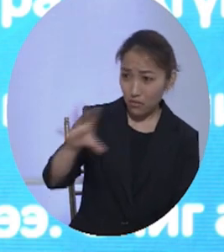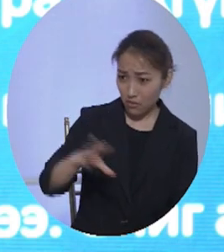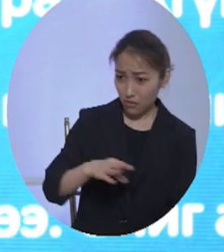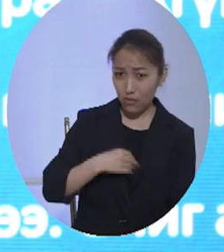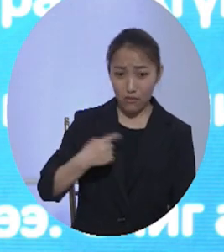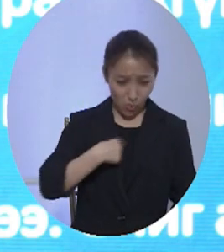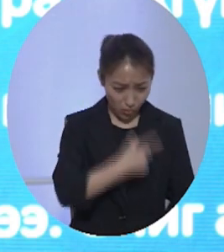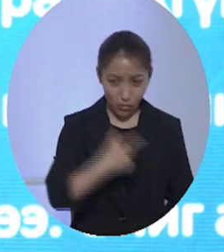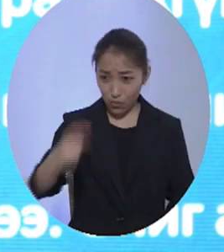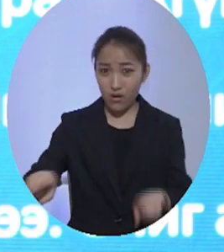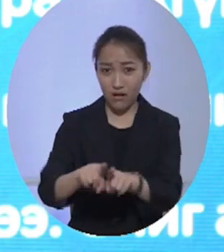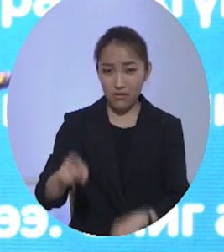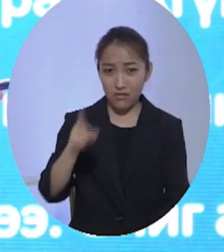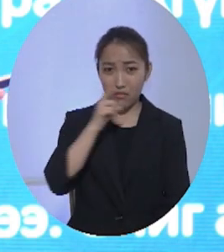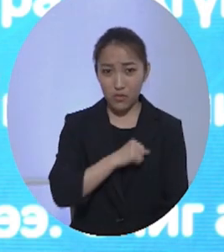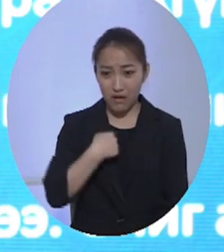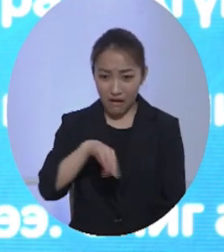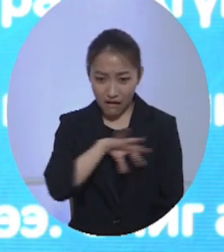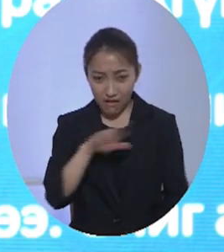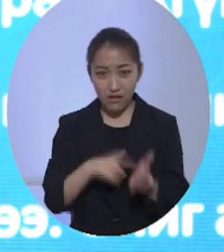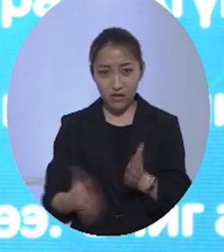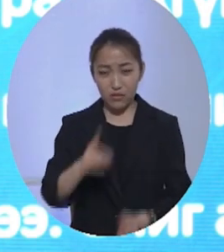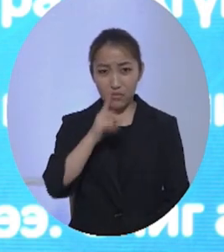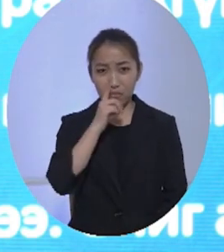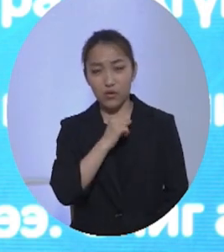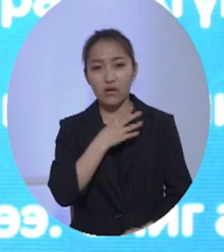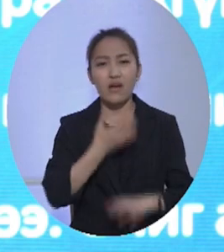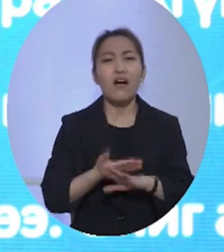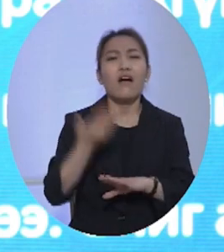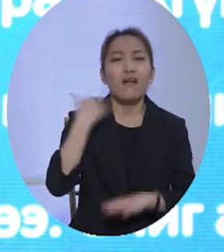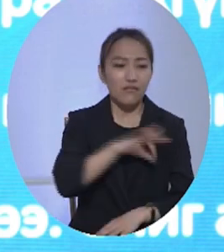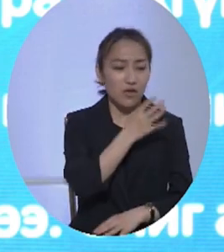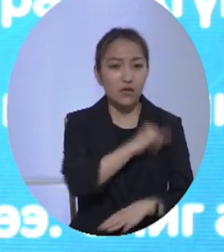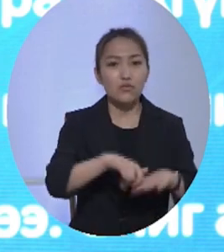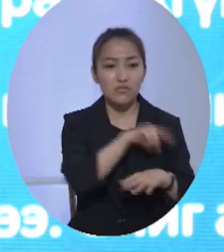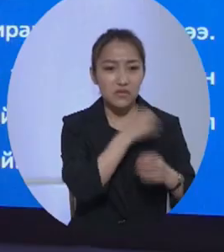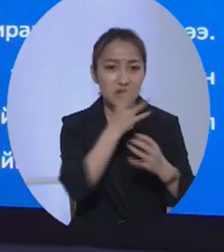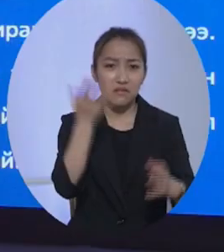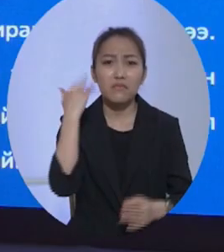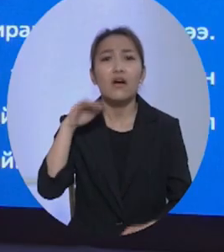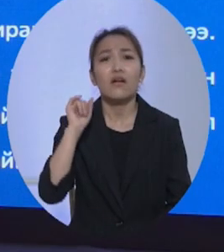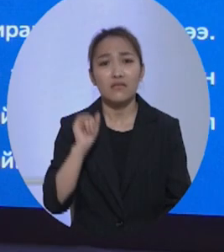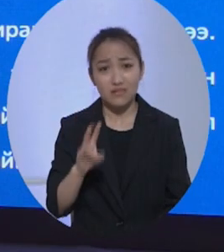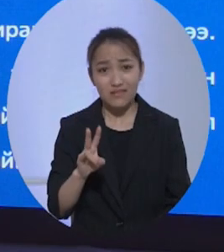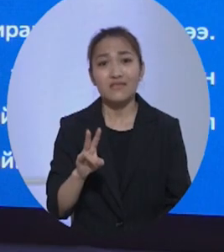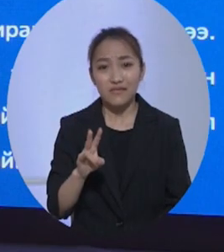ийсэн юм байна гэсэн ийм үг бол илэрхийлж байсан байна. За ингээд явсны дараа бол юу вэ гэхээр бол